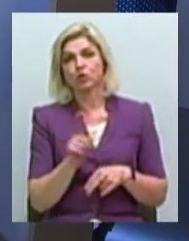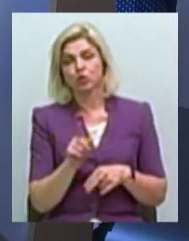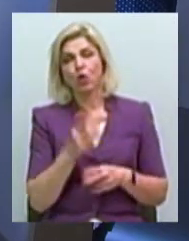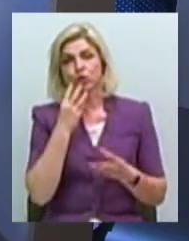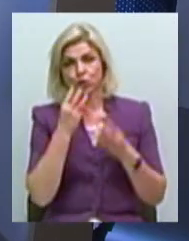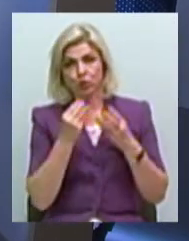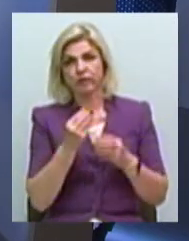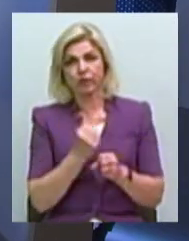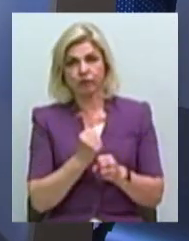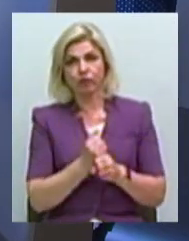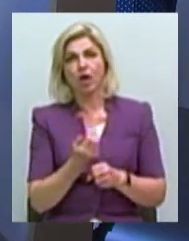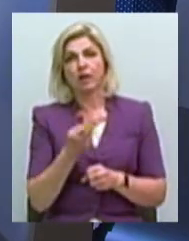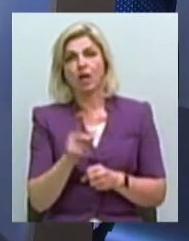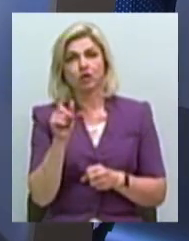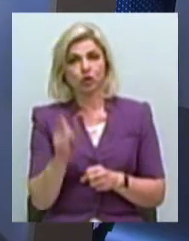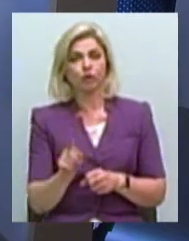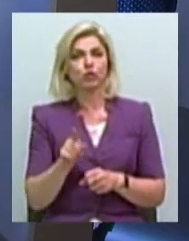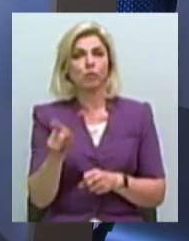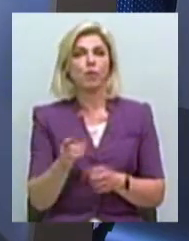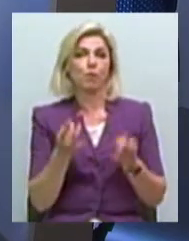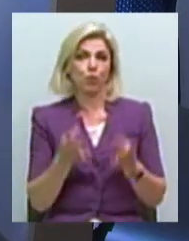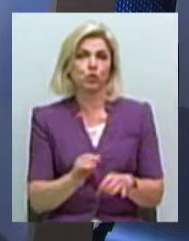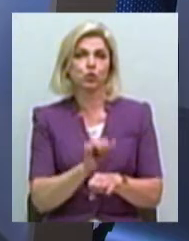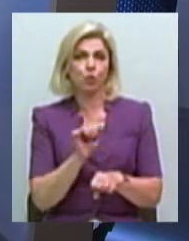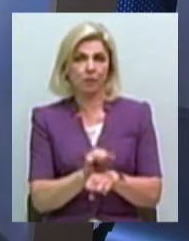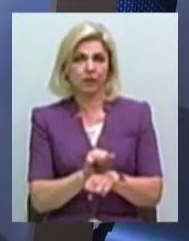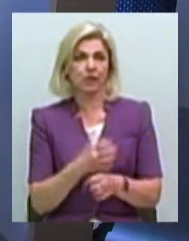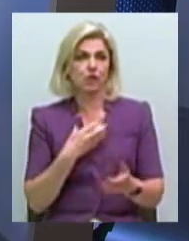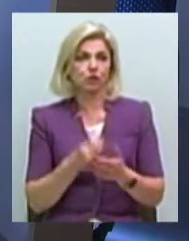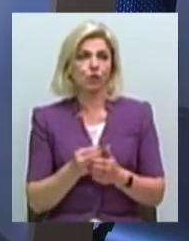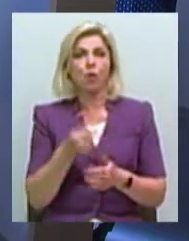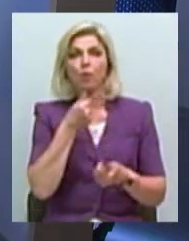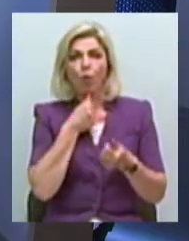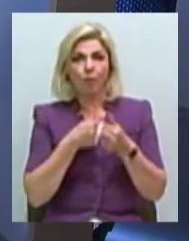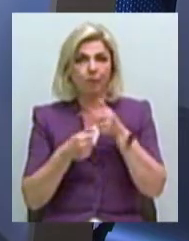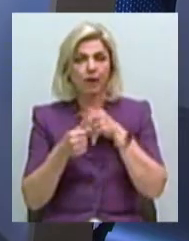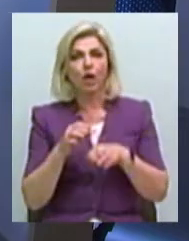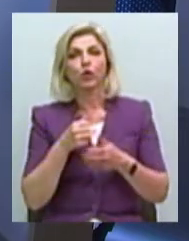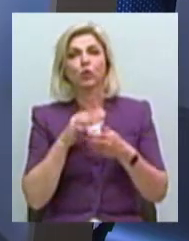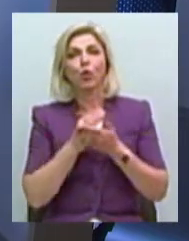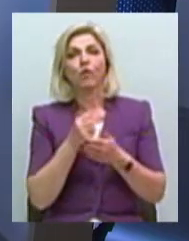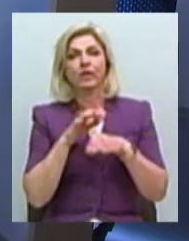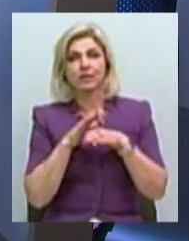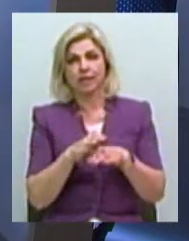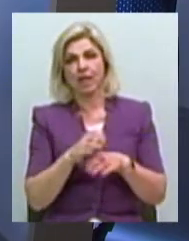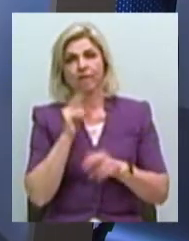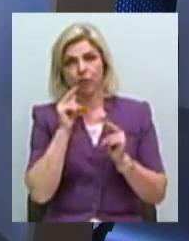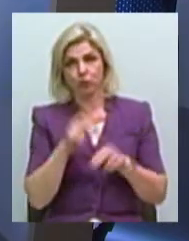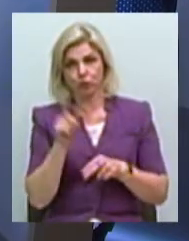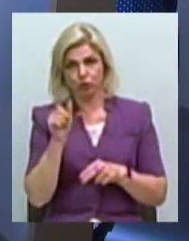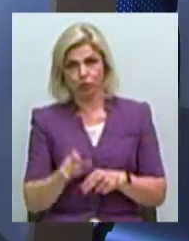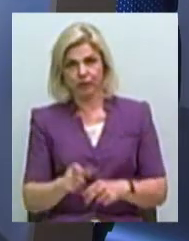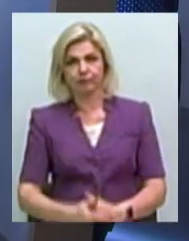штучно створюється для людини, щоб вона просто зупинила свої спроби довести вину тої людини, яка скоїла